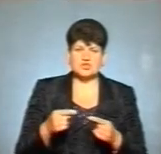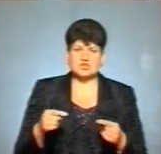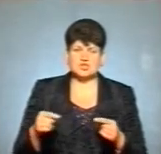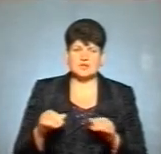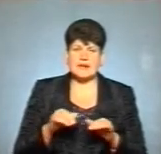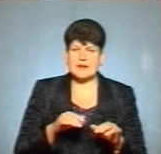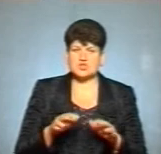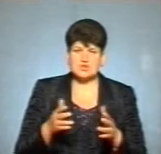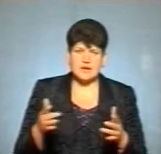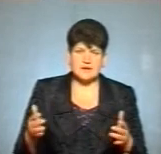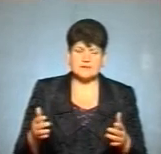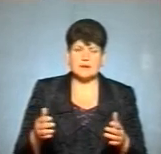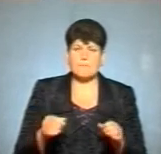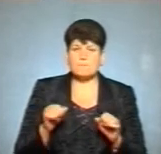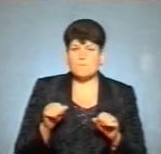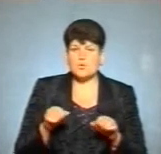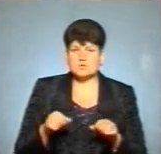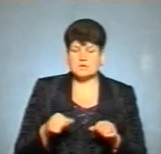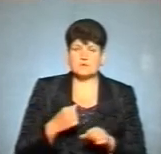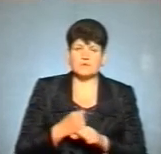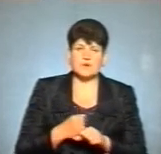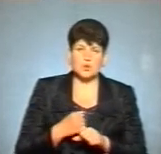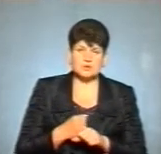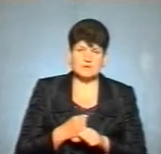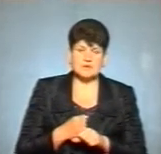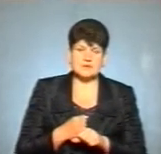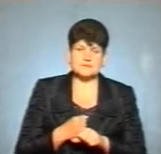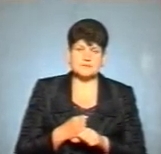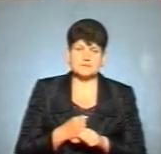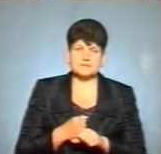там тих чи інших, можливо, виготовлення чи